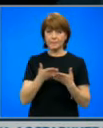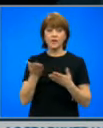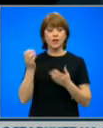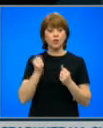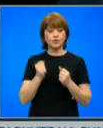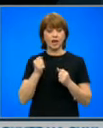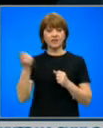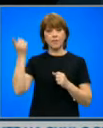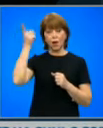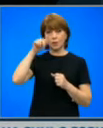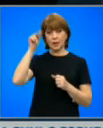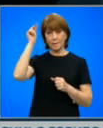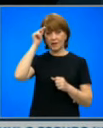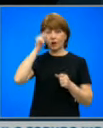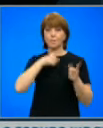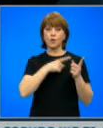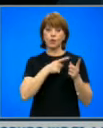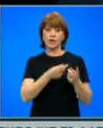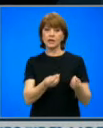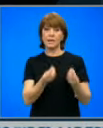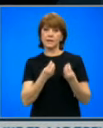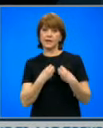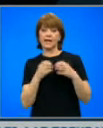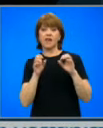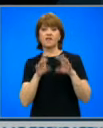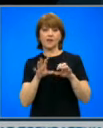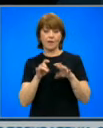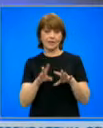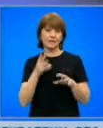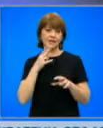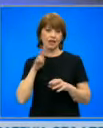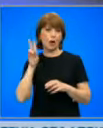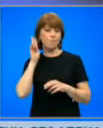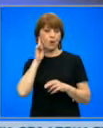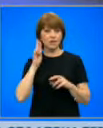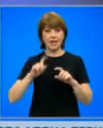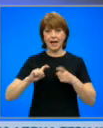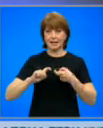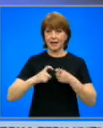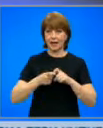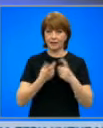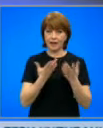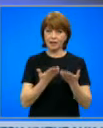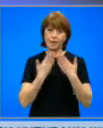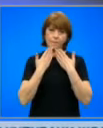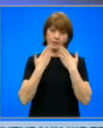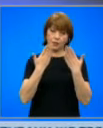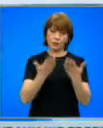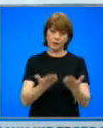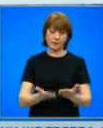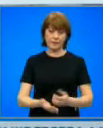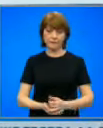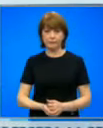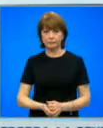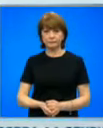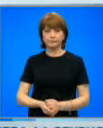даде повече информация за новият шпионски скандал. Благодарим ти, Николай Минков, за акцията срещу руски